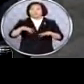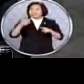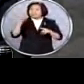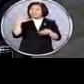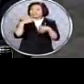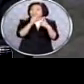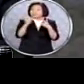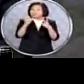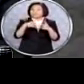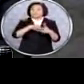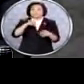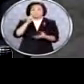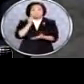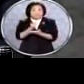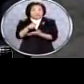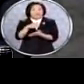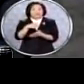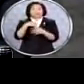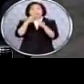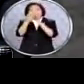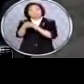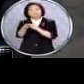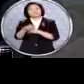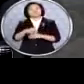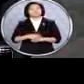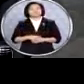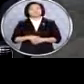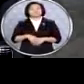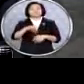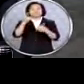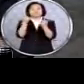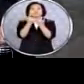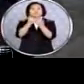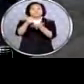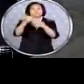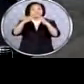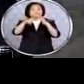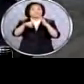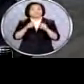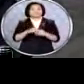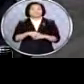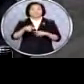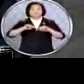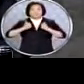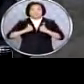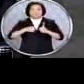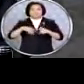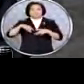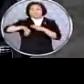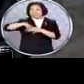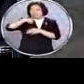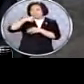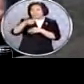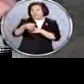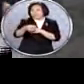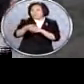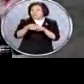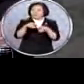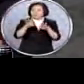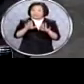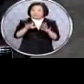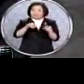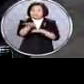陈水扁当选之后，我去见他，在台北宾馆，他从西装的口袋里拿出一个资料，说现在的